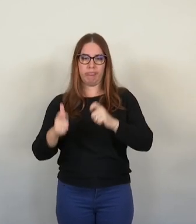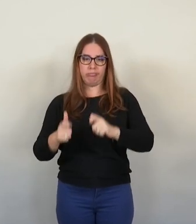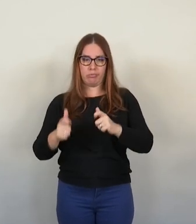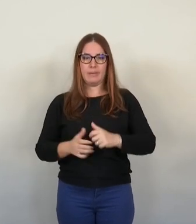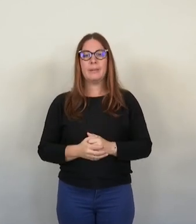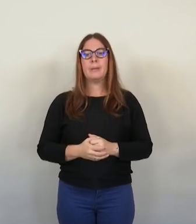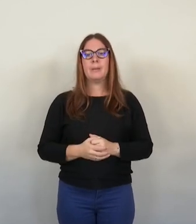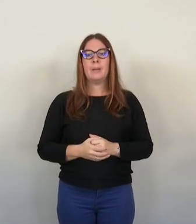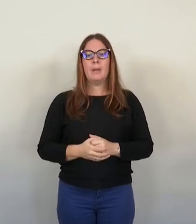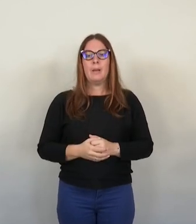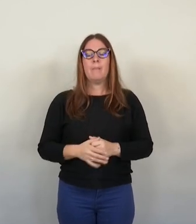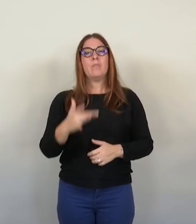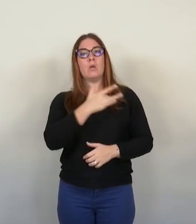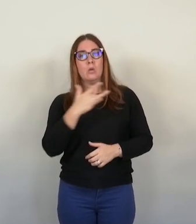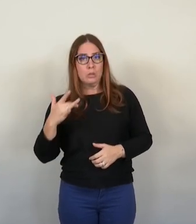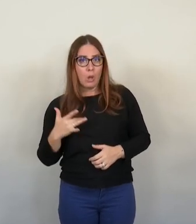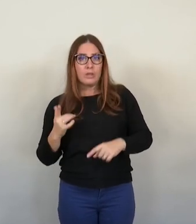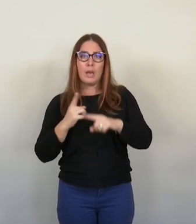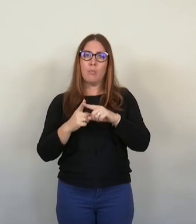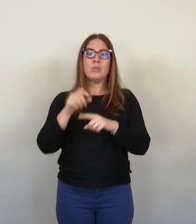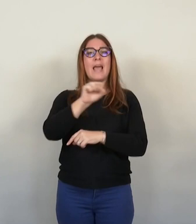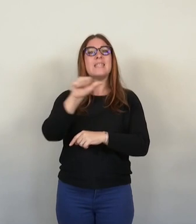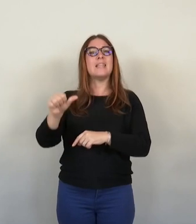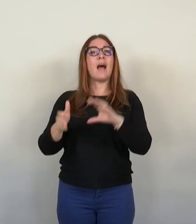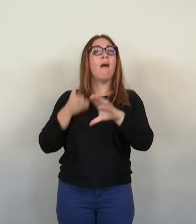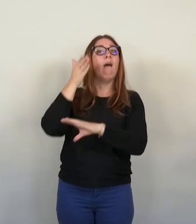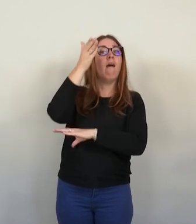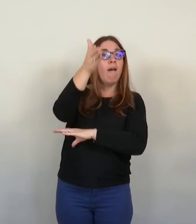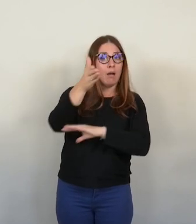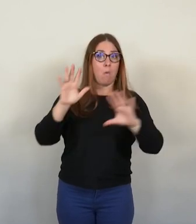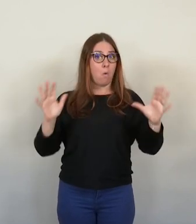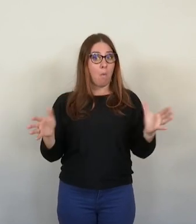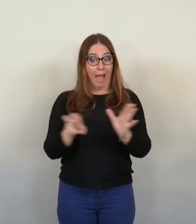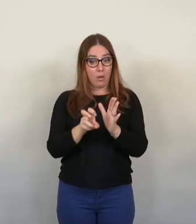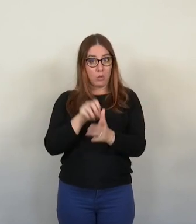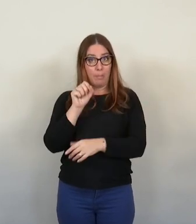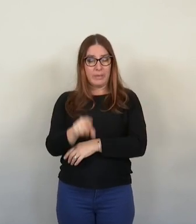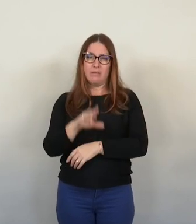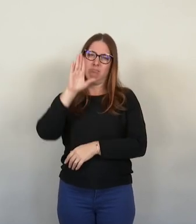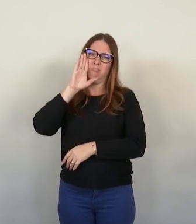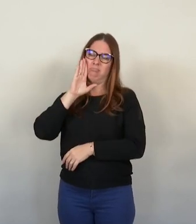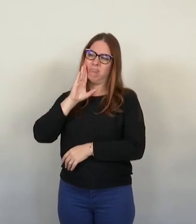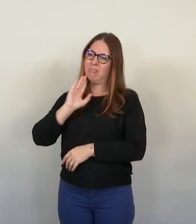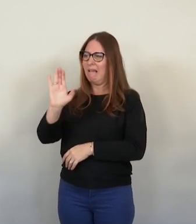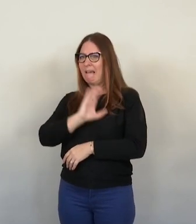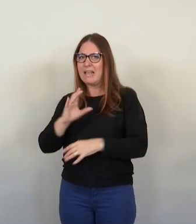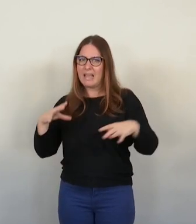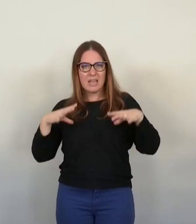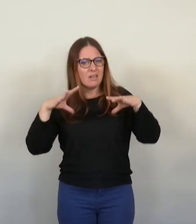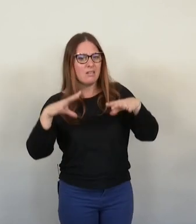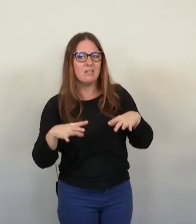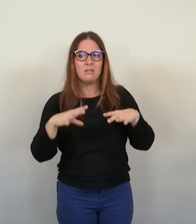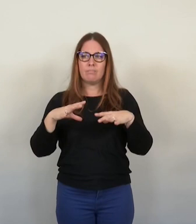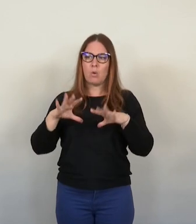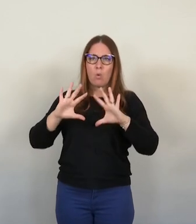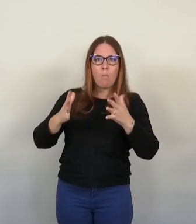ainsi pour la santé et l'avenir de la la future sécurité sociale de l'alimentation grenobloise je vous prie de lui donner les moyens de réussir en vous efforçant